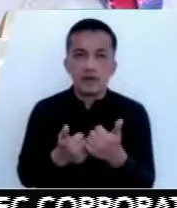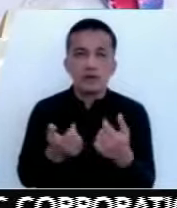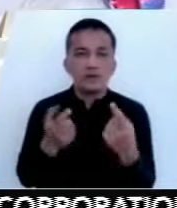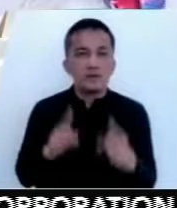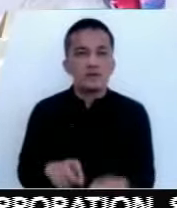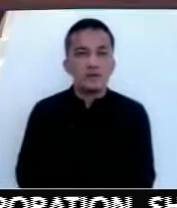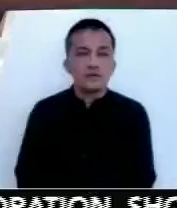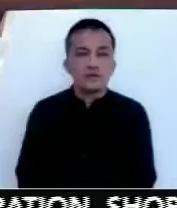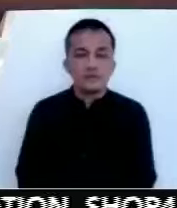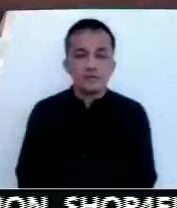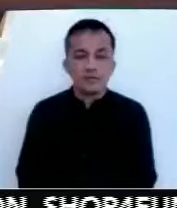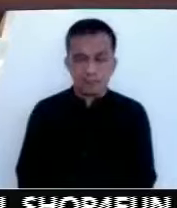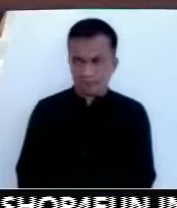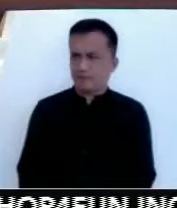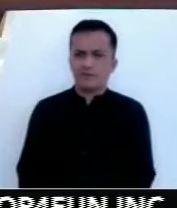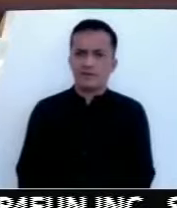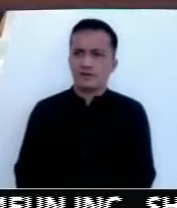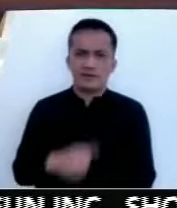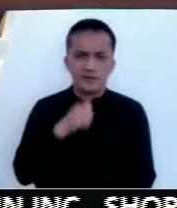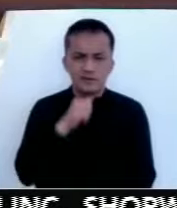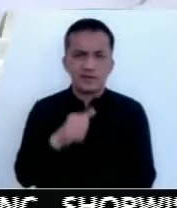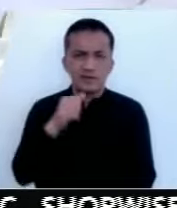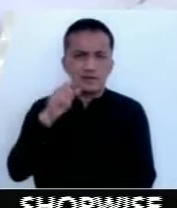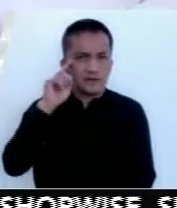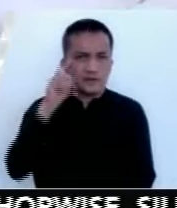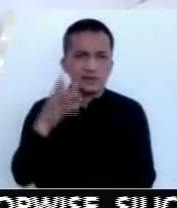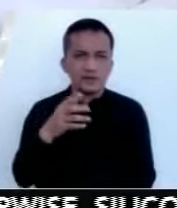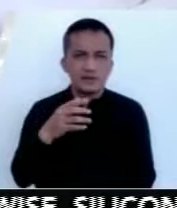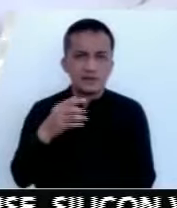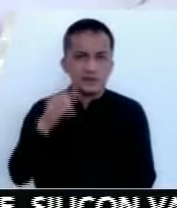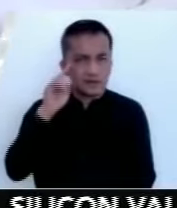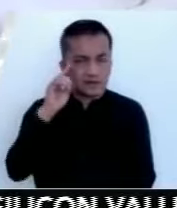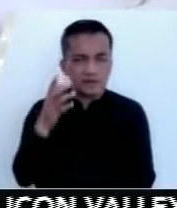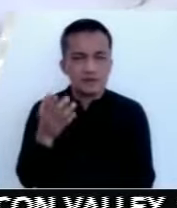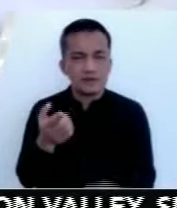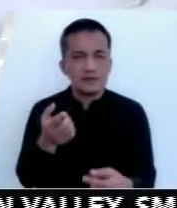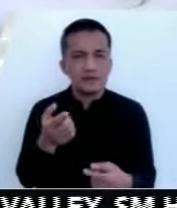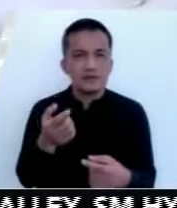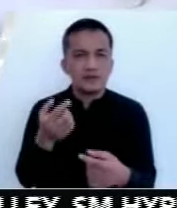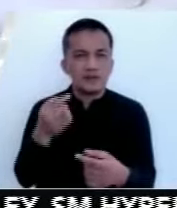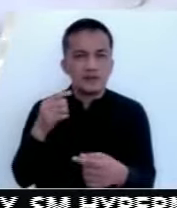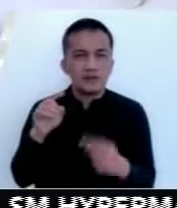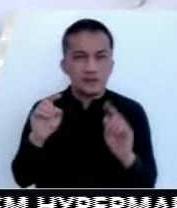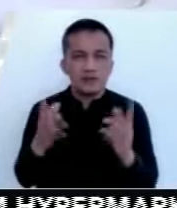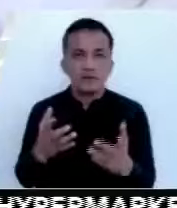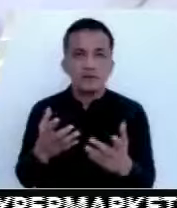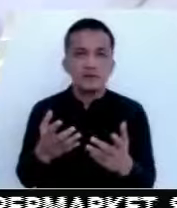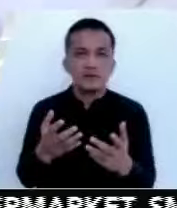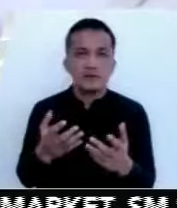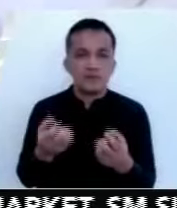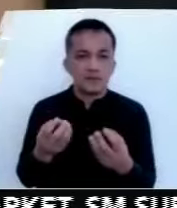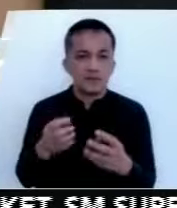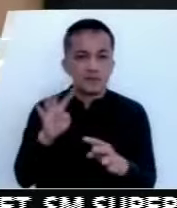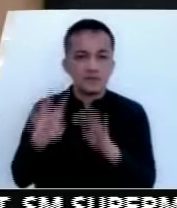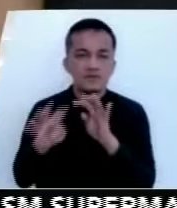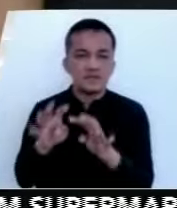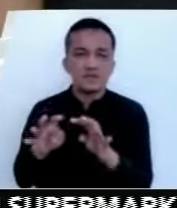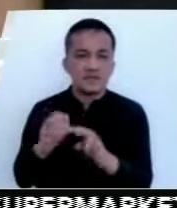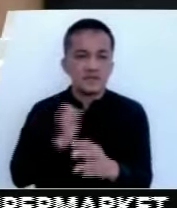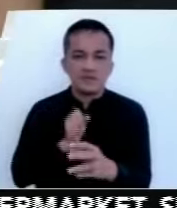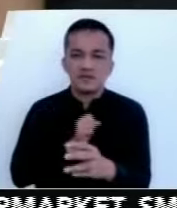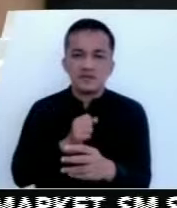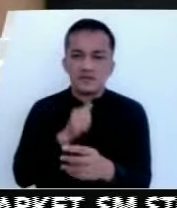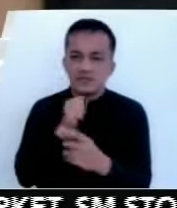hindi mo alam paano nangyari yon hindi ko po talaga alam Sen marami sa tanong ng mga senador ang hindi sinagot ligo